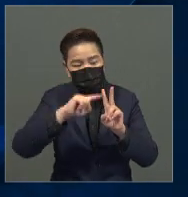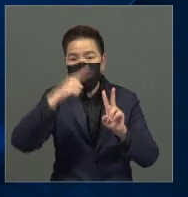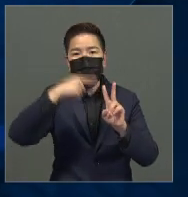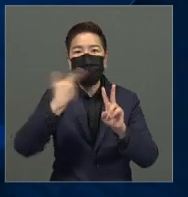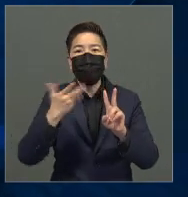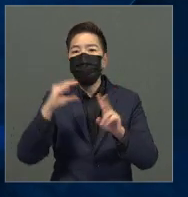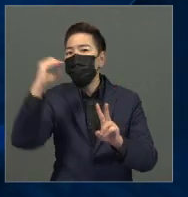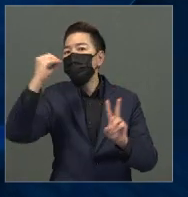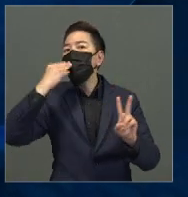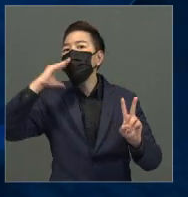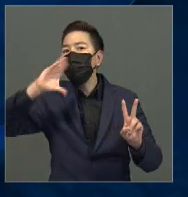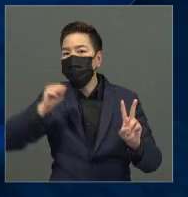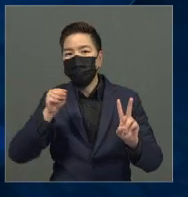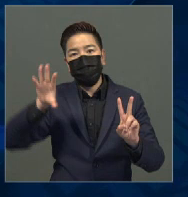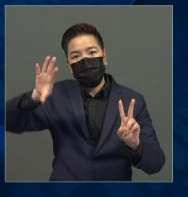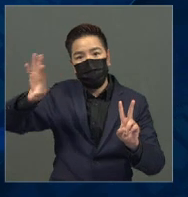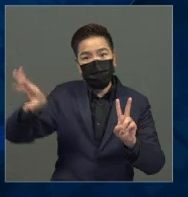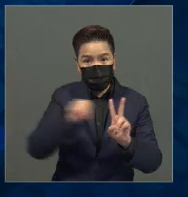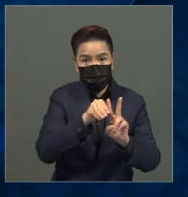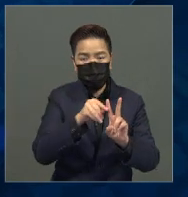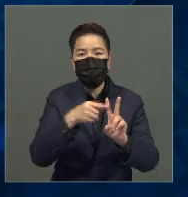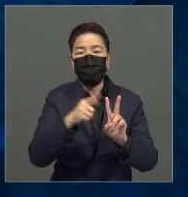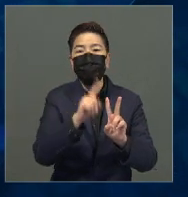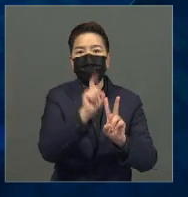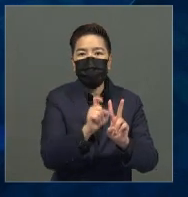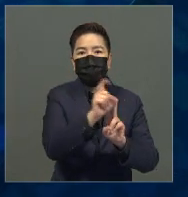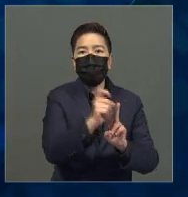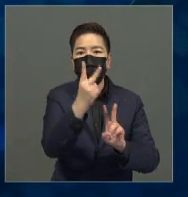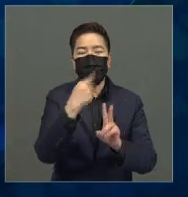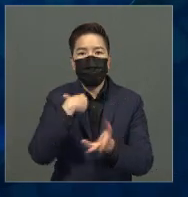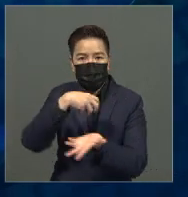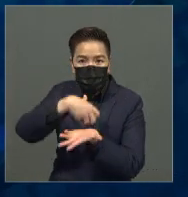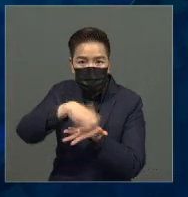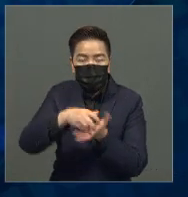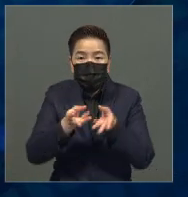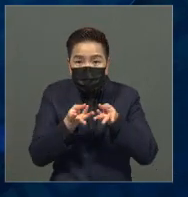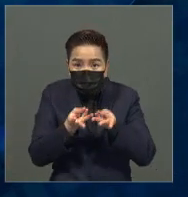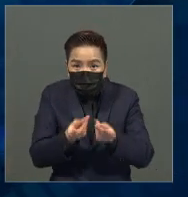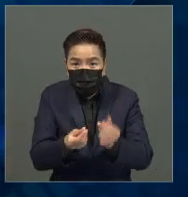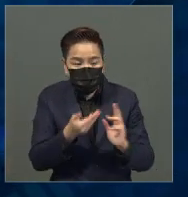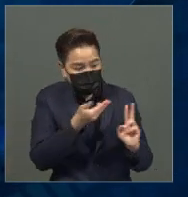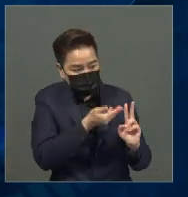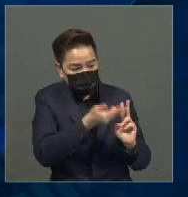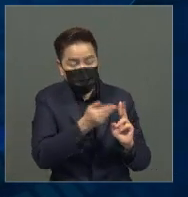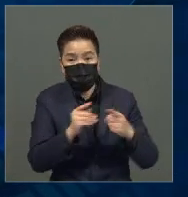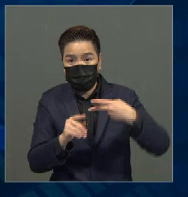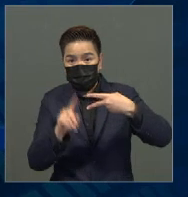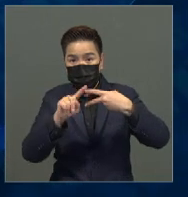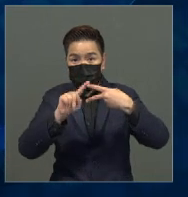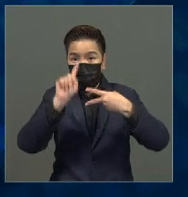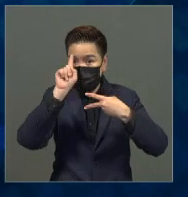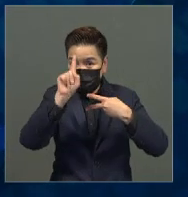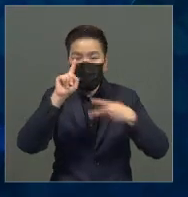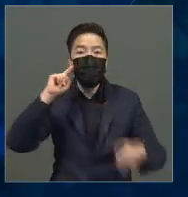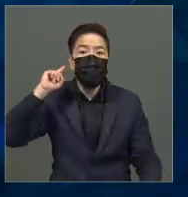สายพันธุ์อมไอคอนของประเทศไทยนะคะในวันนี้ขออนุญาตรายงานรายละเอียดคนแรกนะคะก็คือ